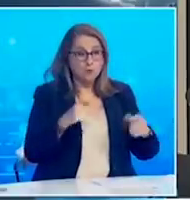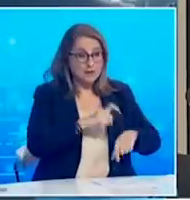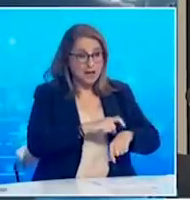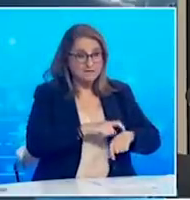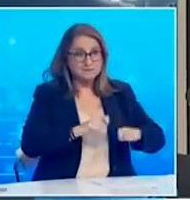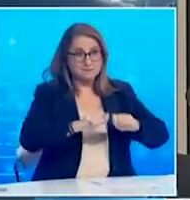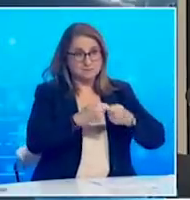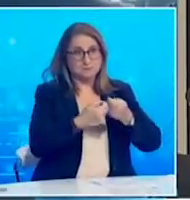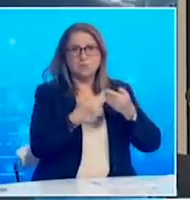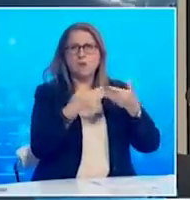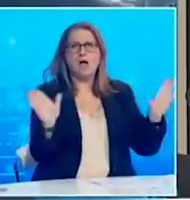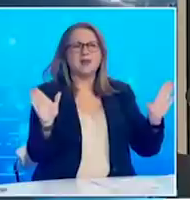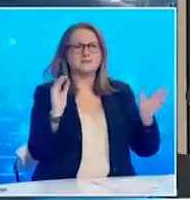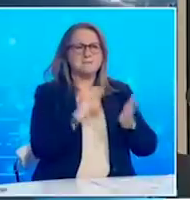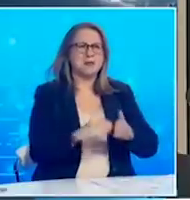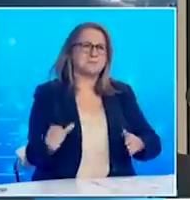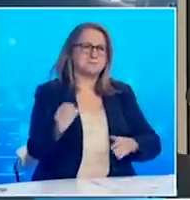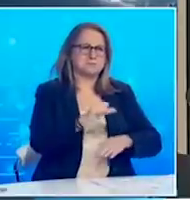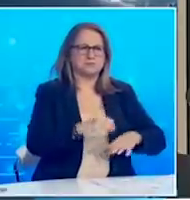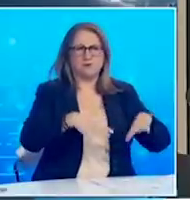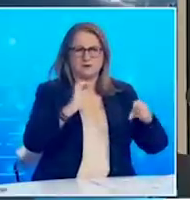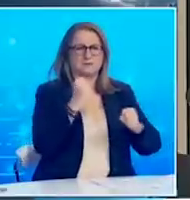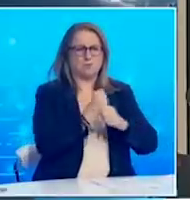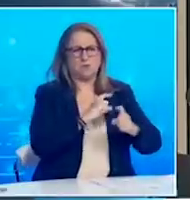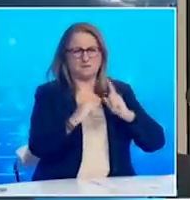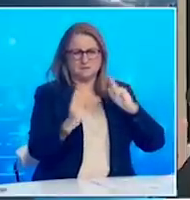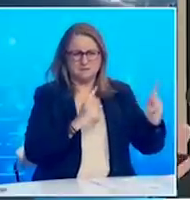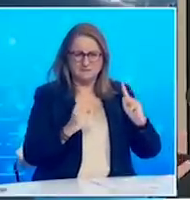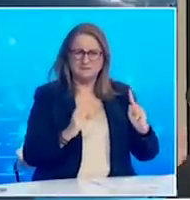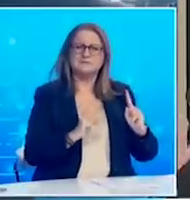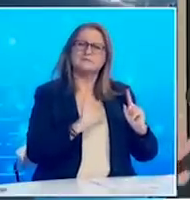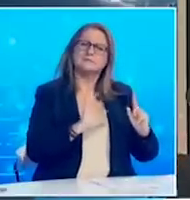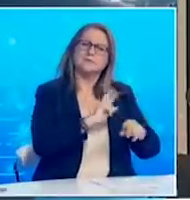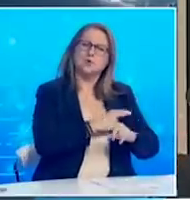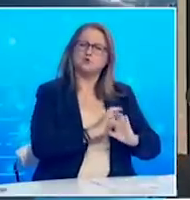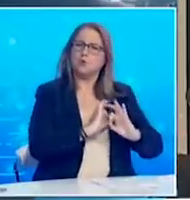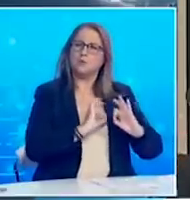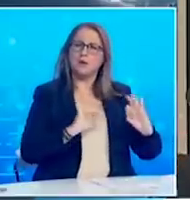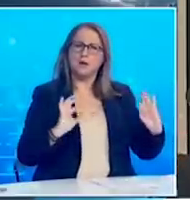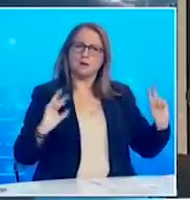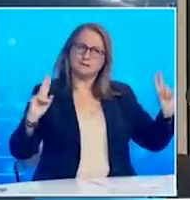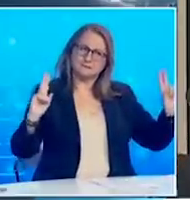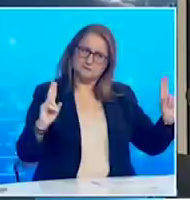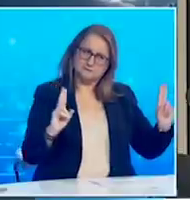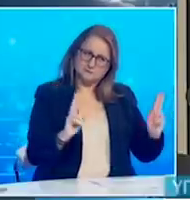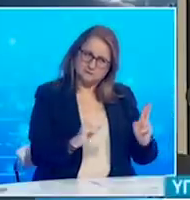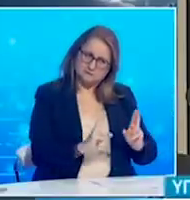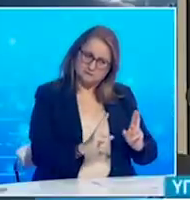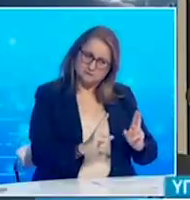υγείας επανήλθε στην κανονικότητα, αλλά παράλληλα παρέμεινε σε ετοιμότητα. Όλη αυτή την περίοδο το ενισχύσαμε τόσο